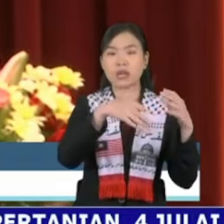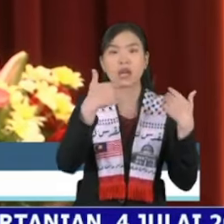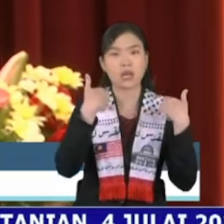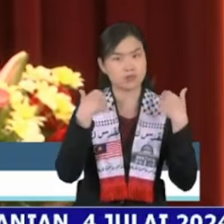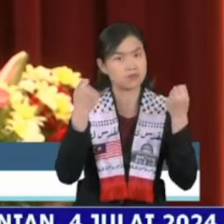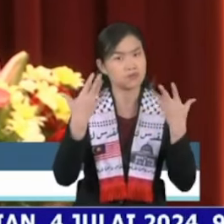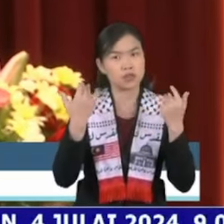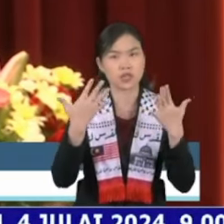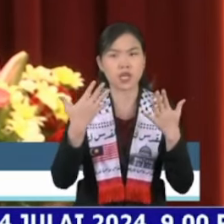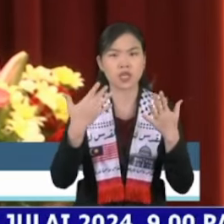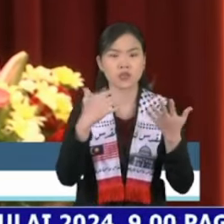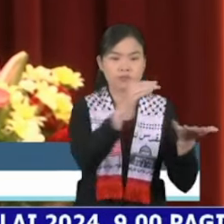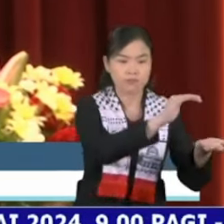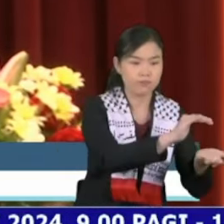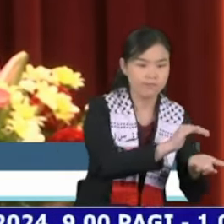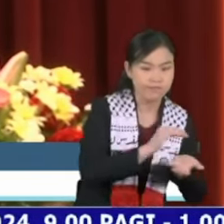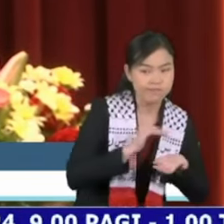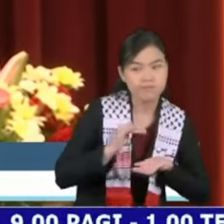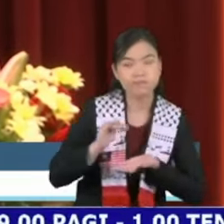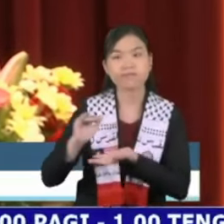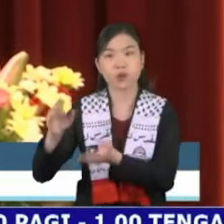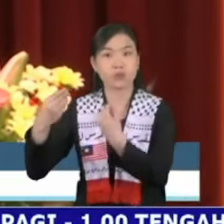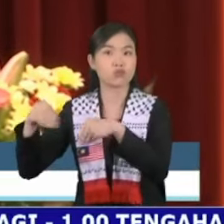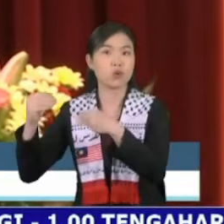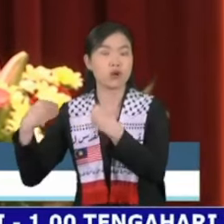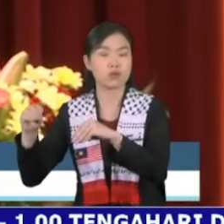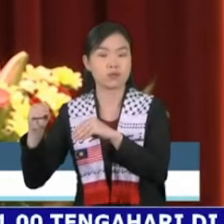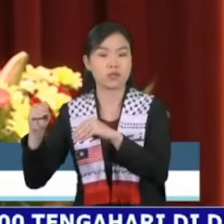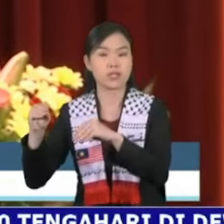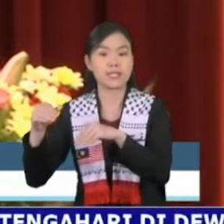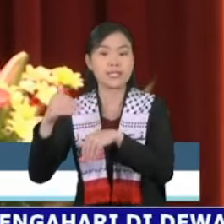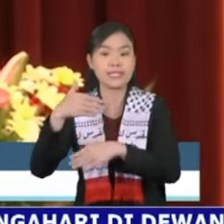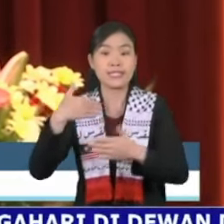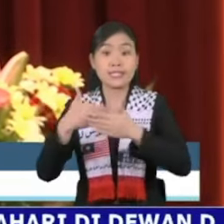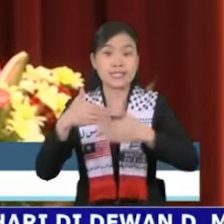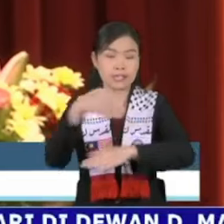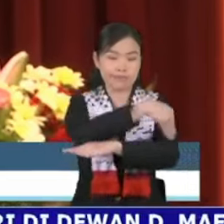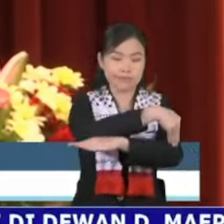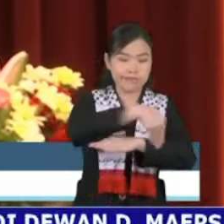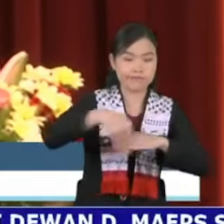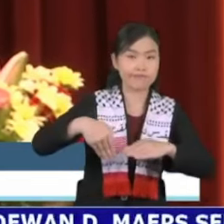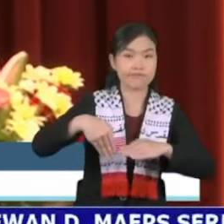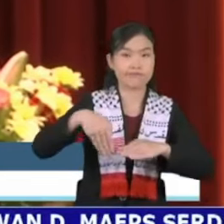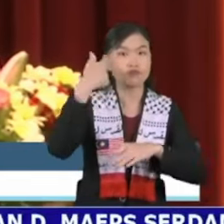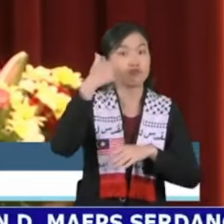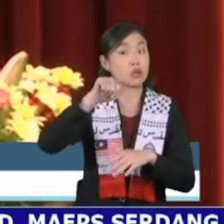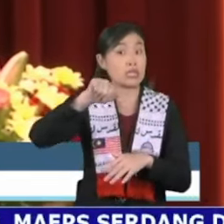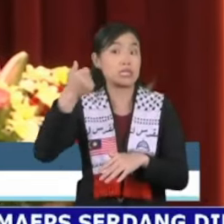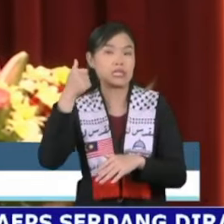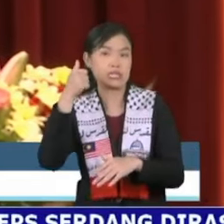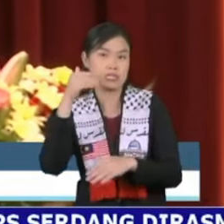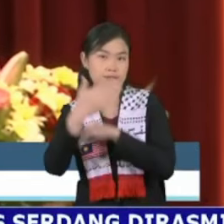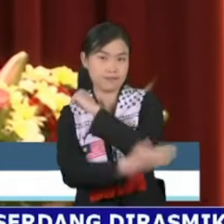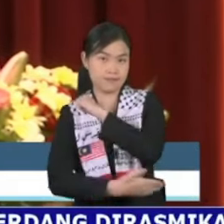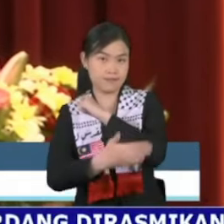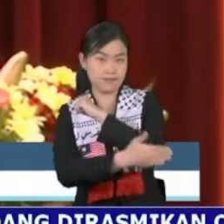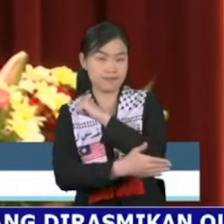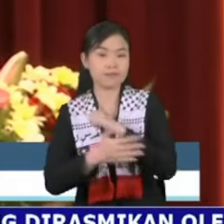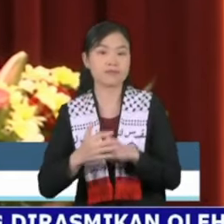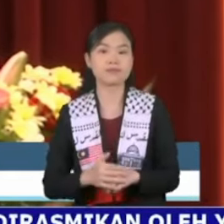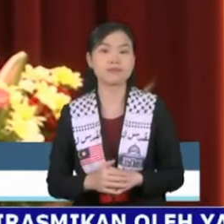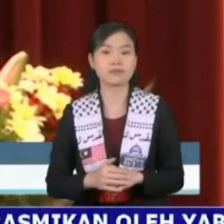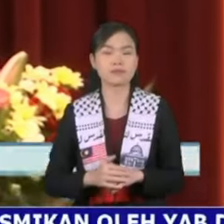pengambilan atau pembelian hasil subsidi untuk kegunaan negara lain. Apakah itu